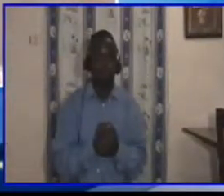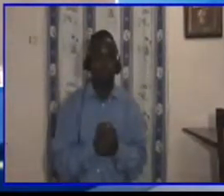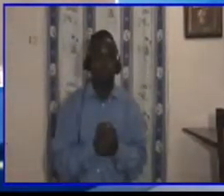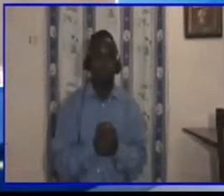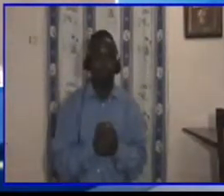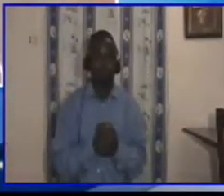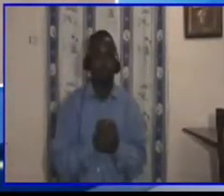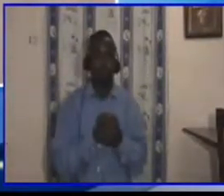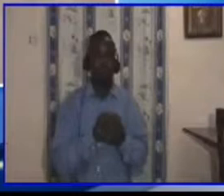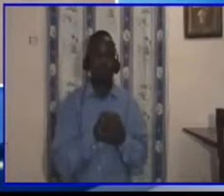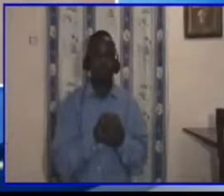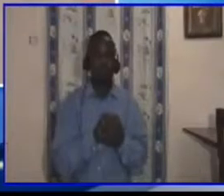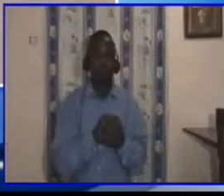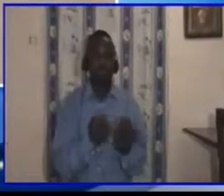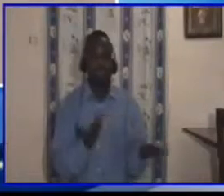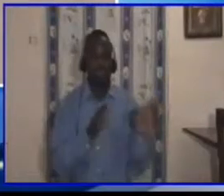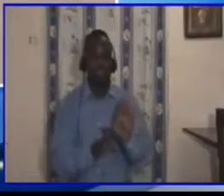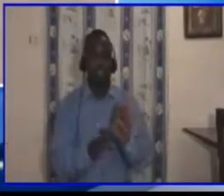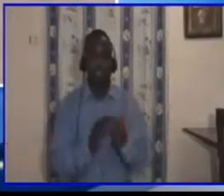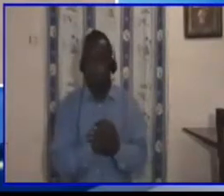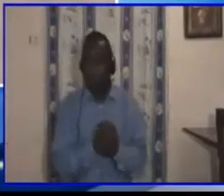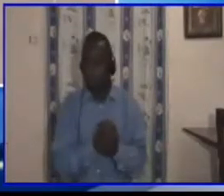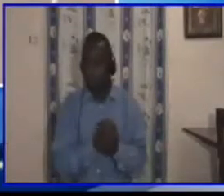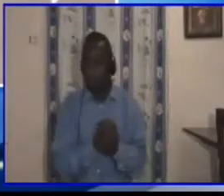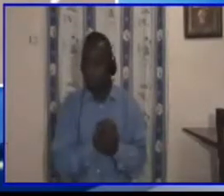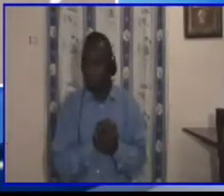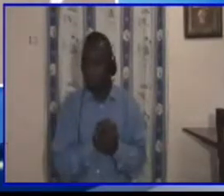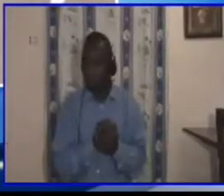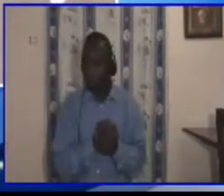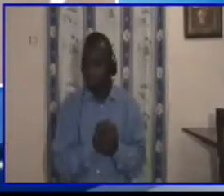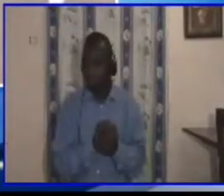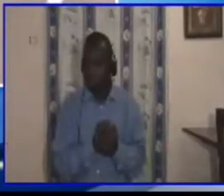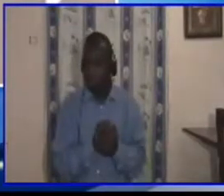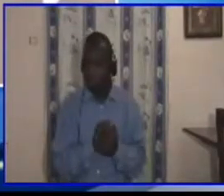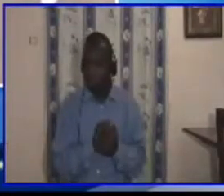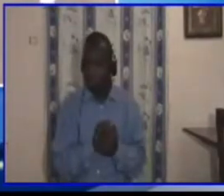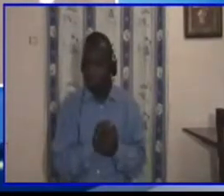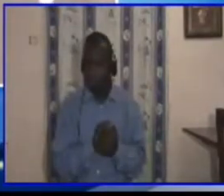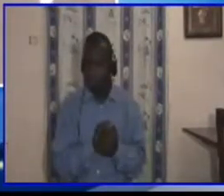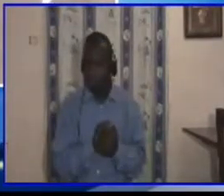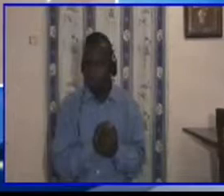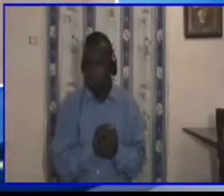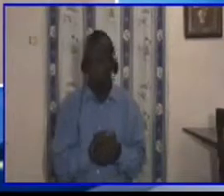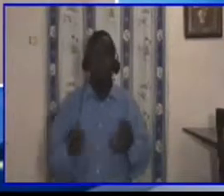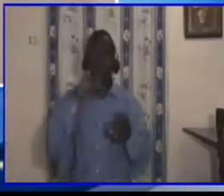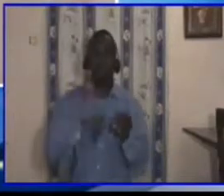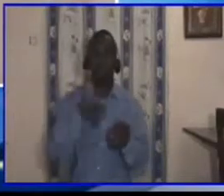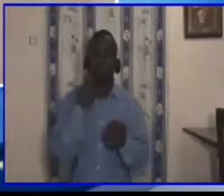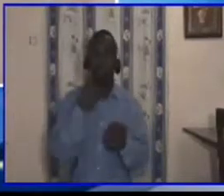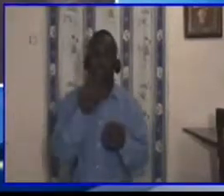sotto il primo patto i chiamati ricevano